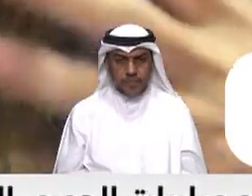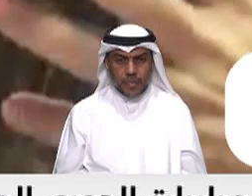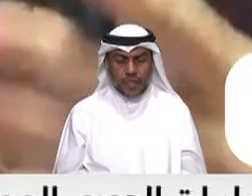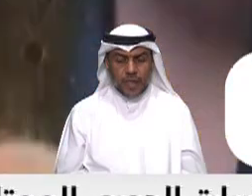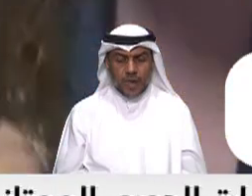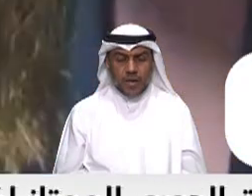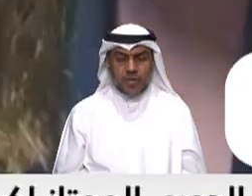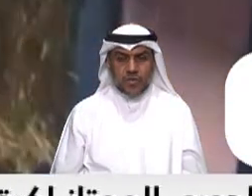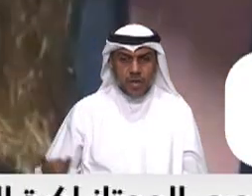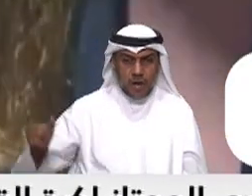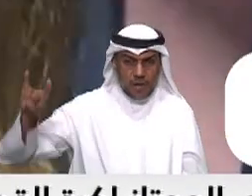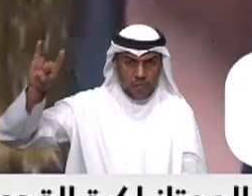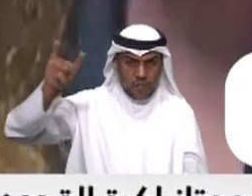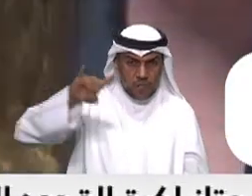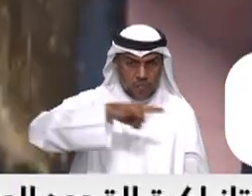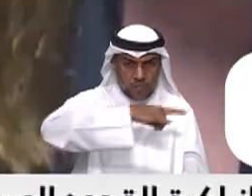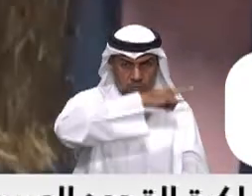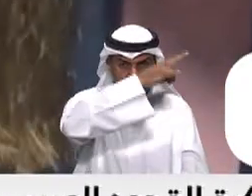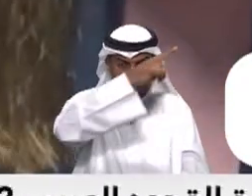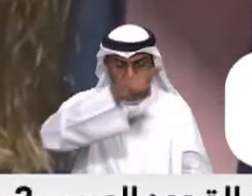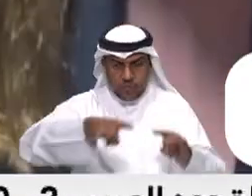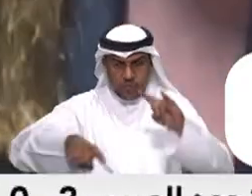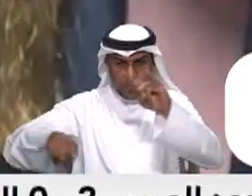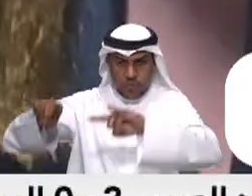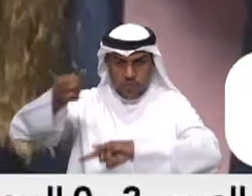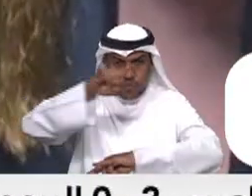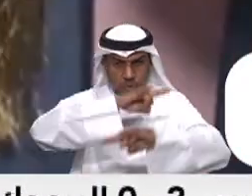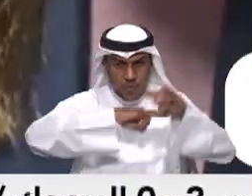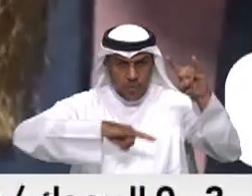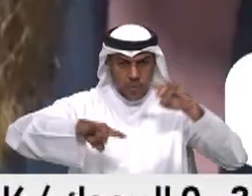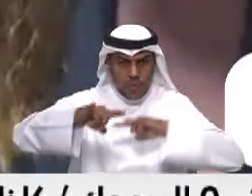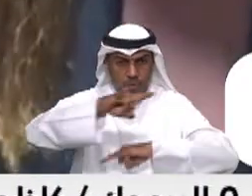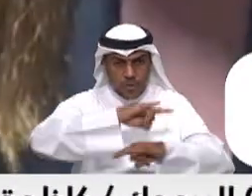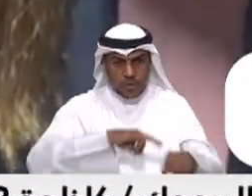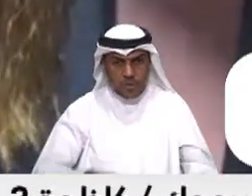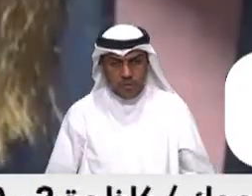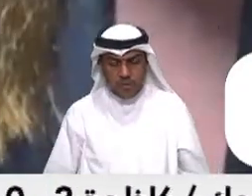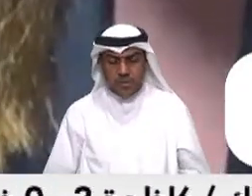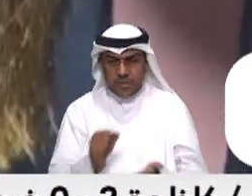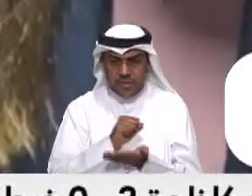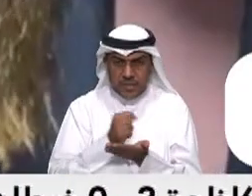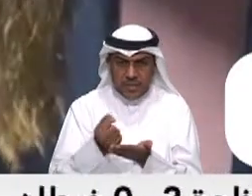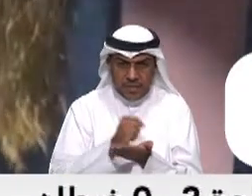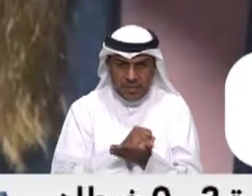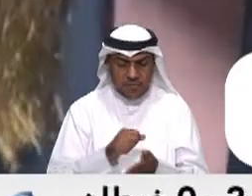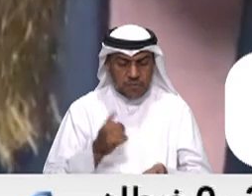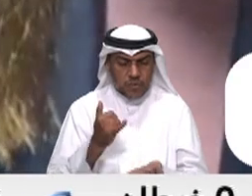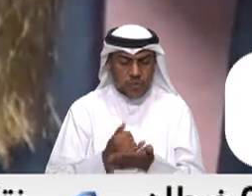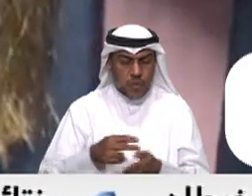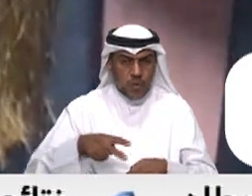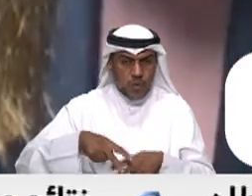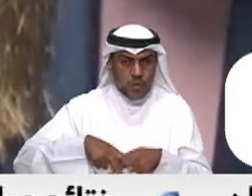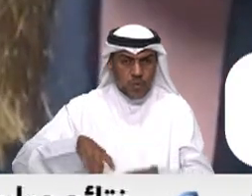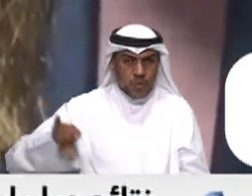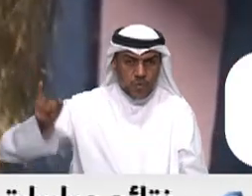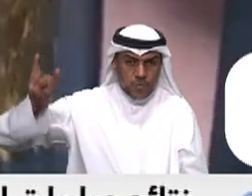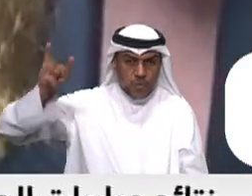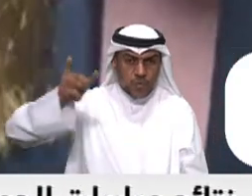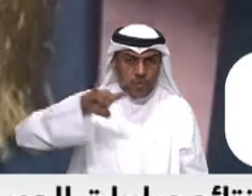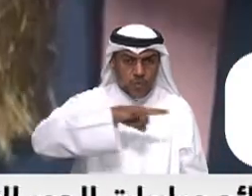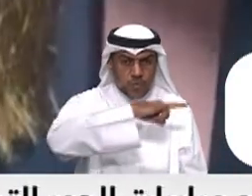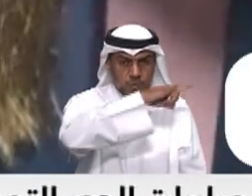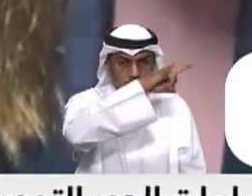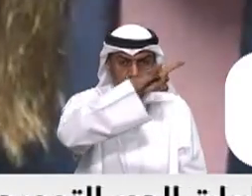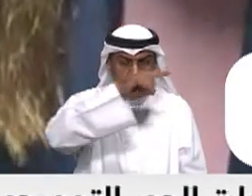اللبنانية، نسمع في هذه الأثناء ودائما ما نسمع المسيرات الإسرائيلية فوق منطقة بيروت والعاصمة بيروت